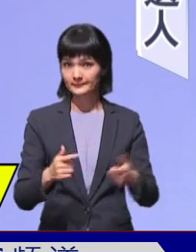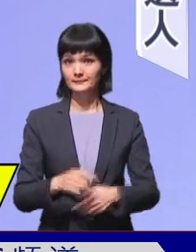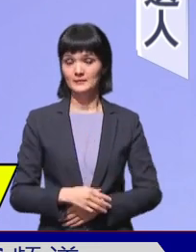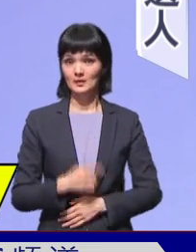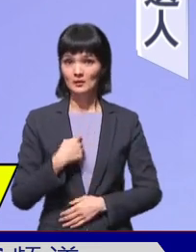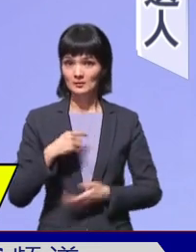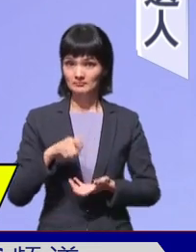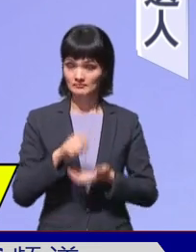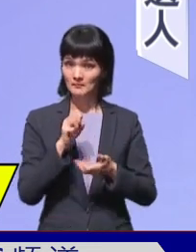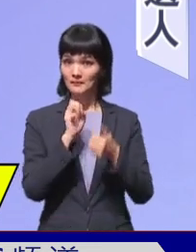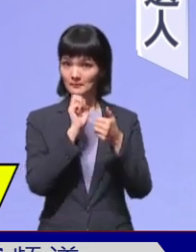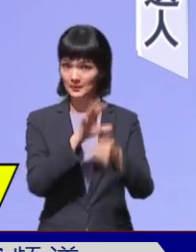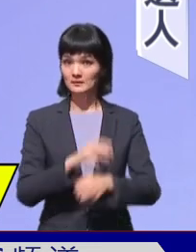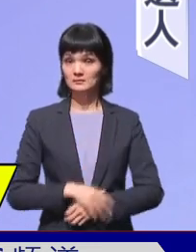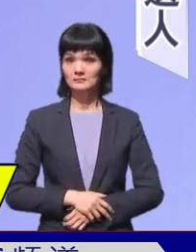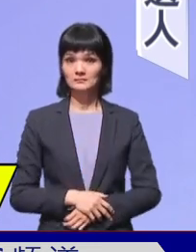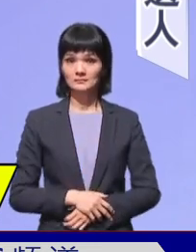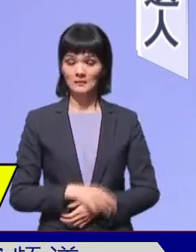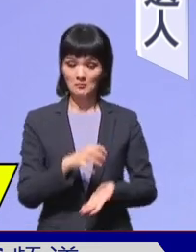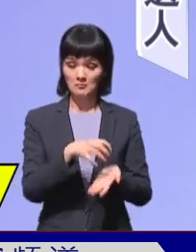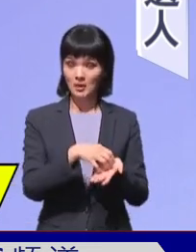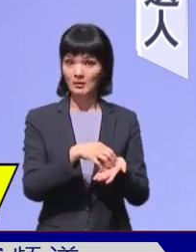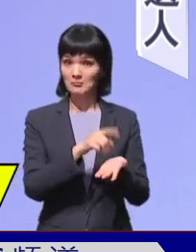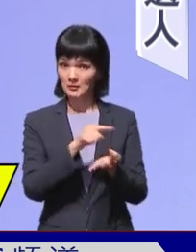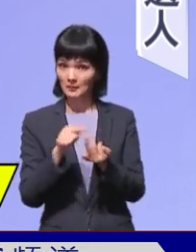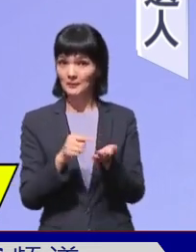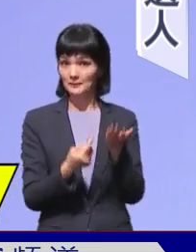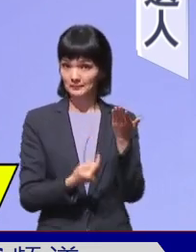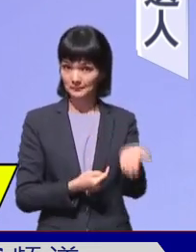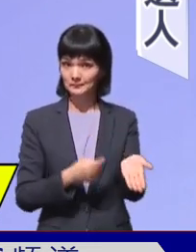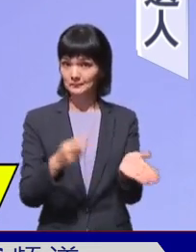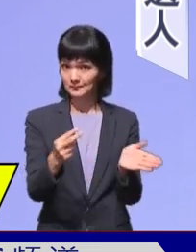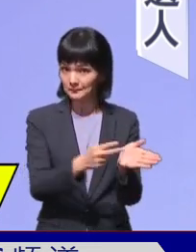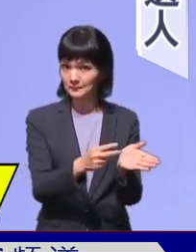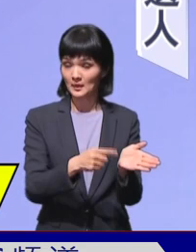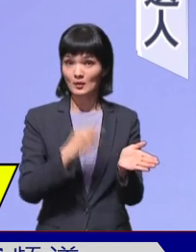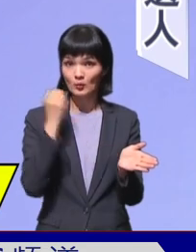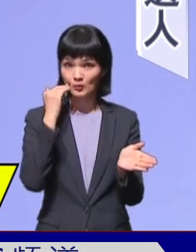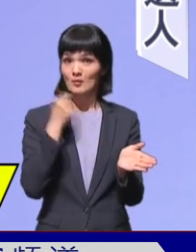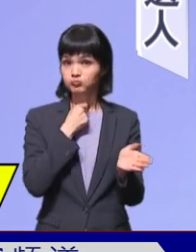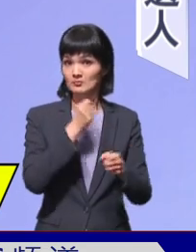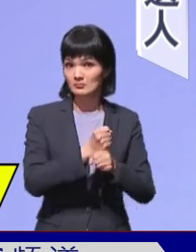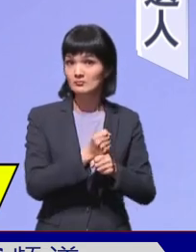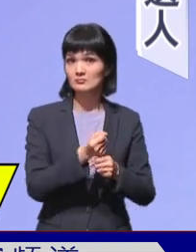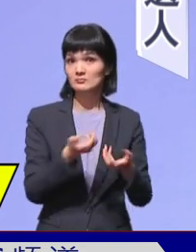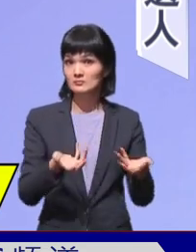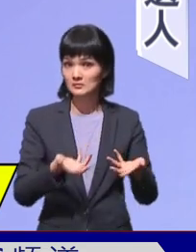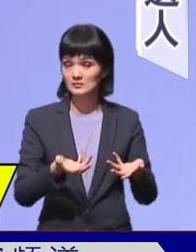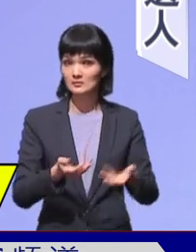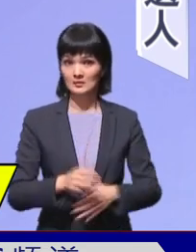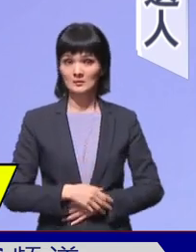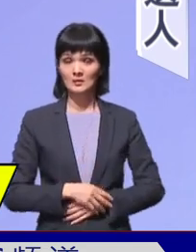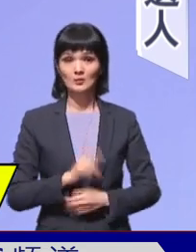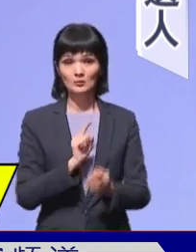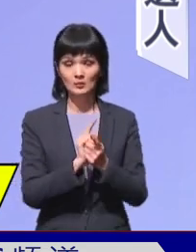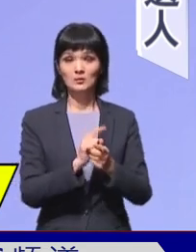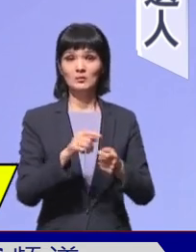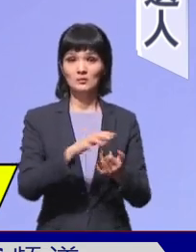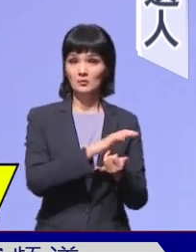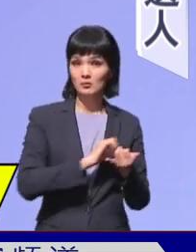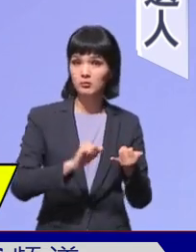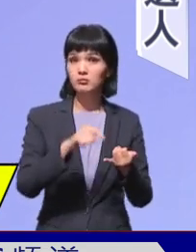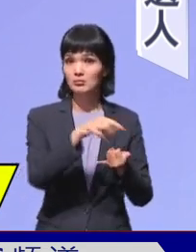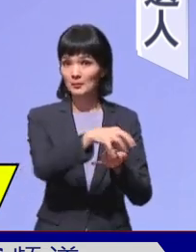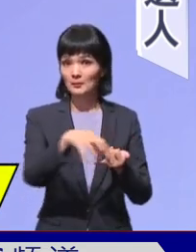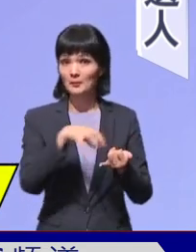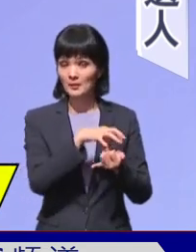出相关的正义、相关的证据，希望就是说在做这些事情的时候，对于整体地方、台北